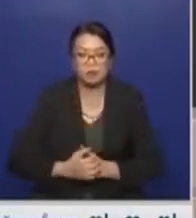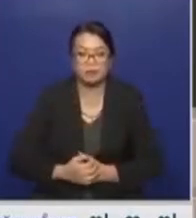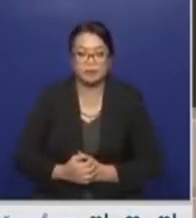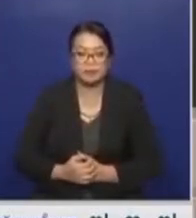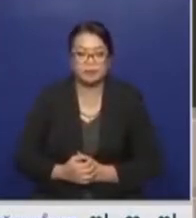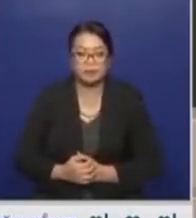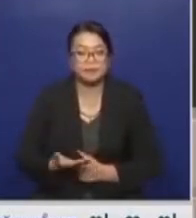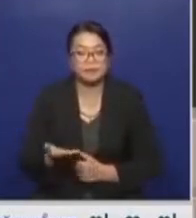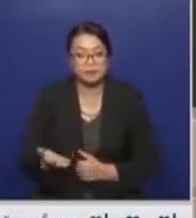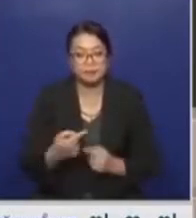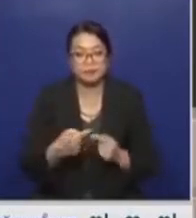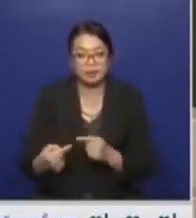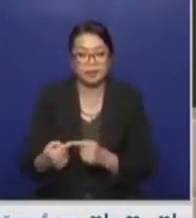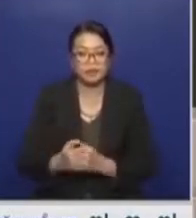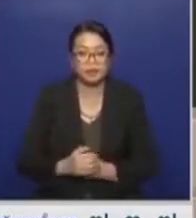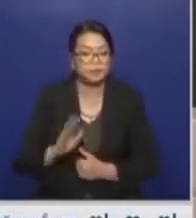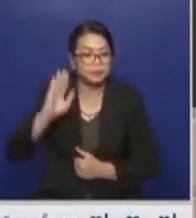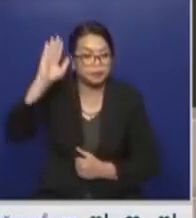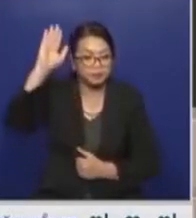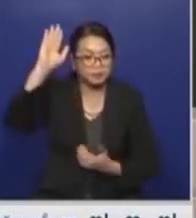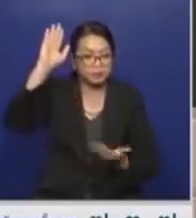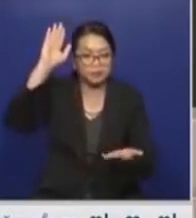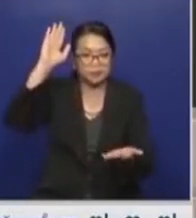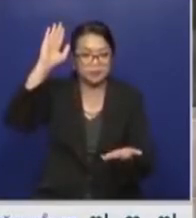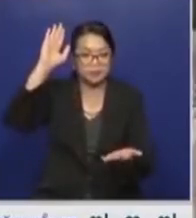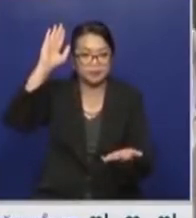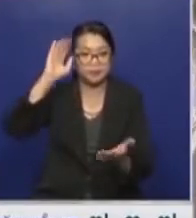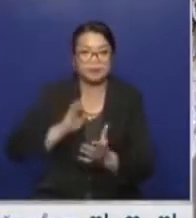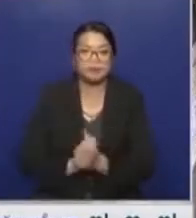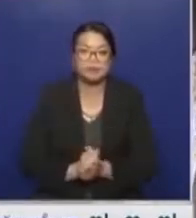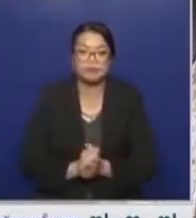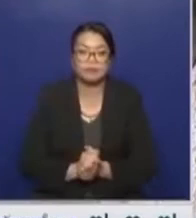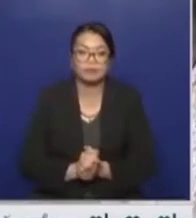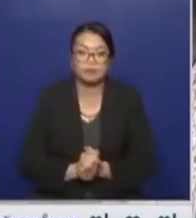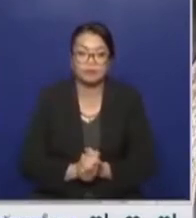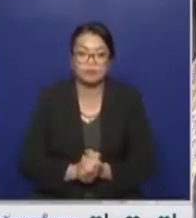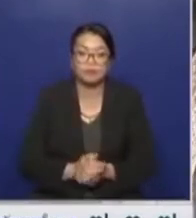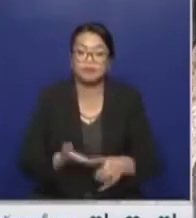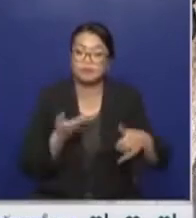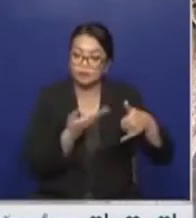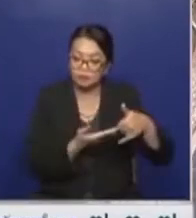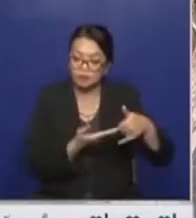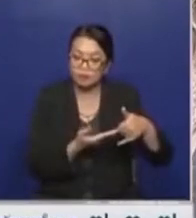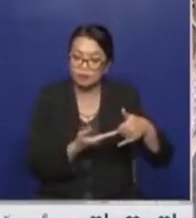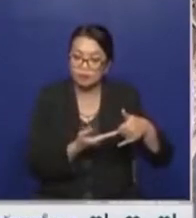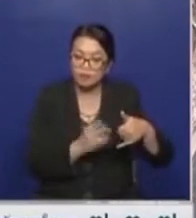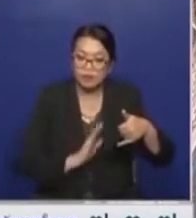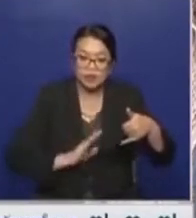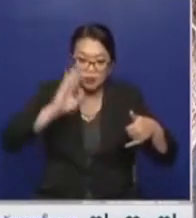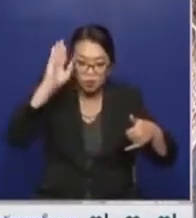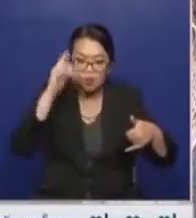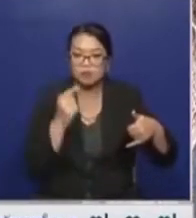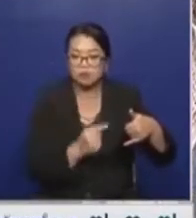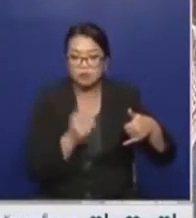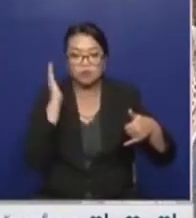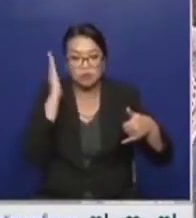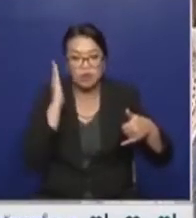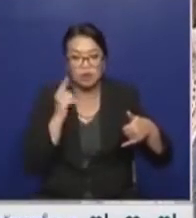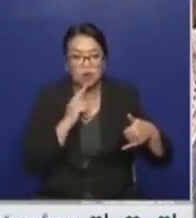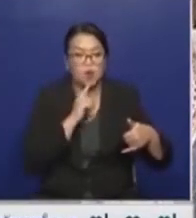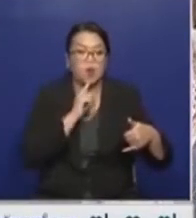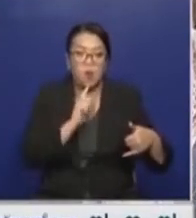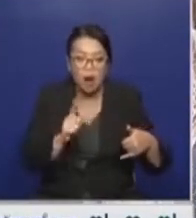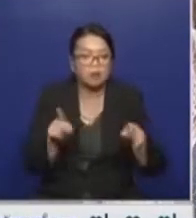ท่านประธานครับอีกกรณีหนึ่งครับท่านวีรกรที่ประท้วง มาสักครู่เนี่ยนะครับก็เป็นการใส่ร้